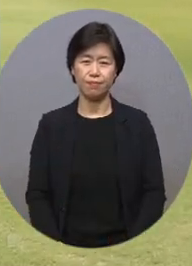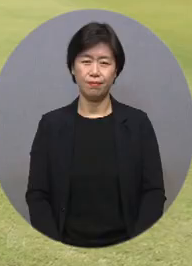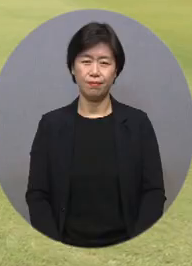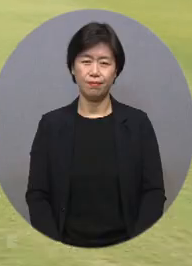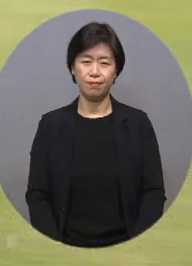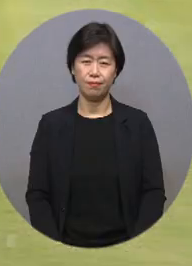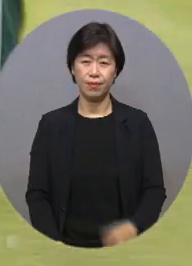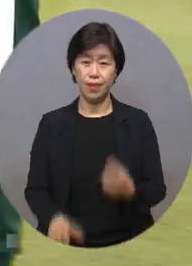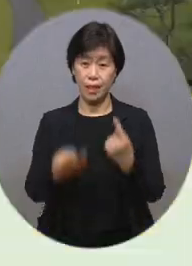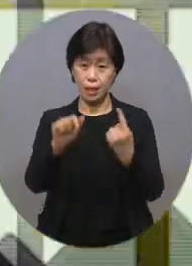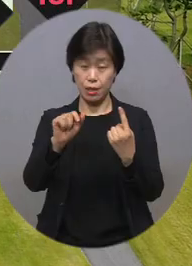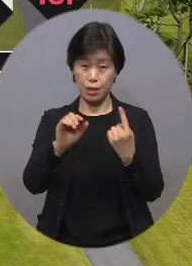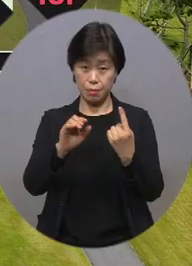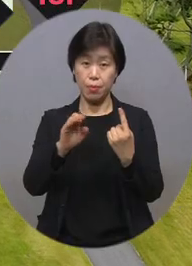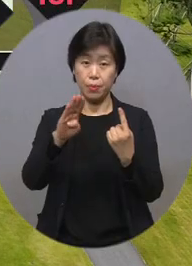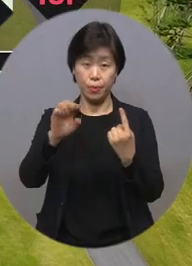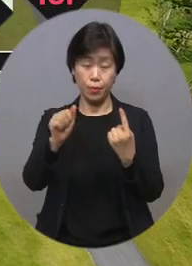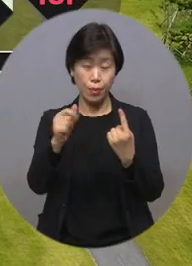우리가.